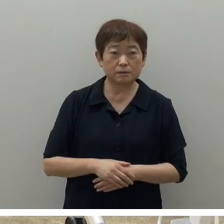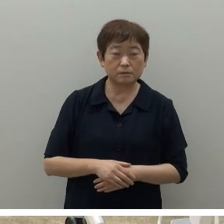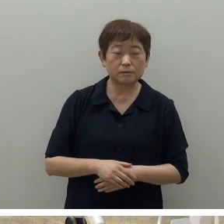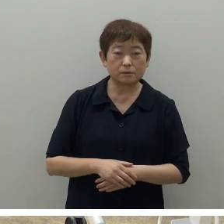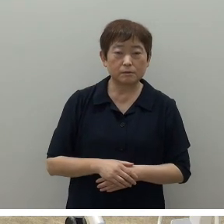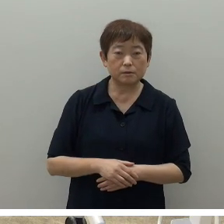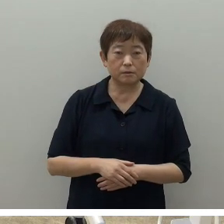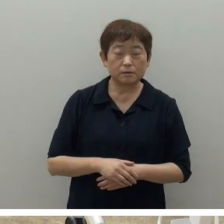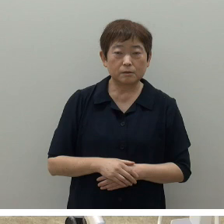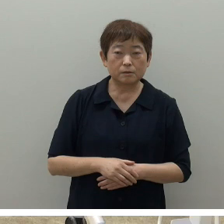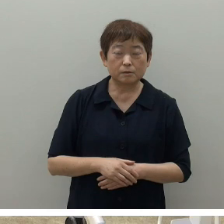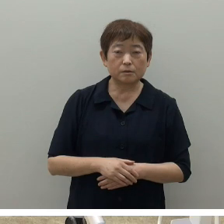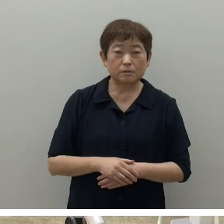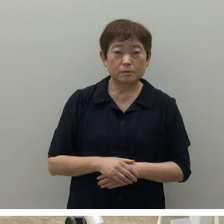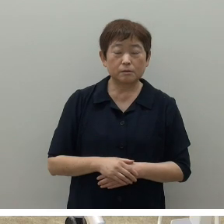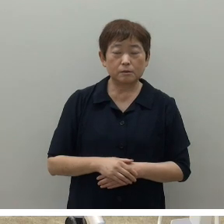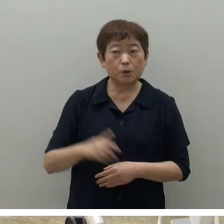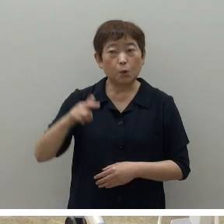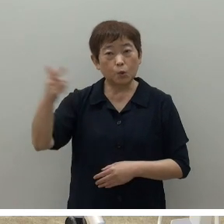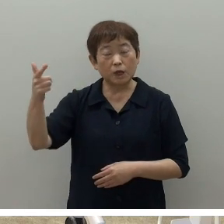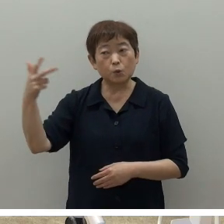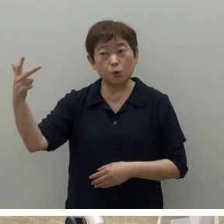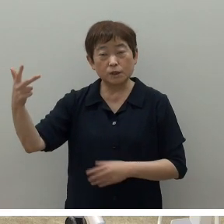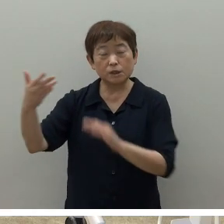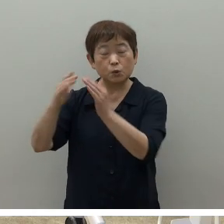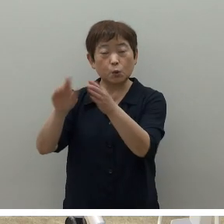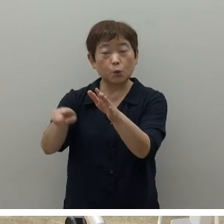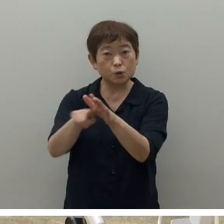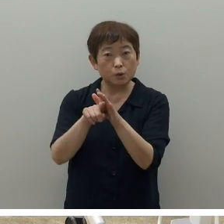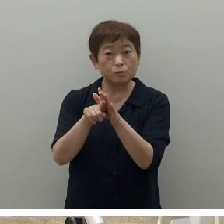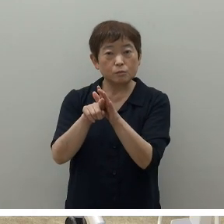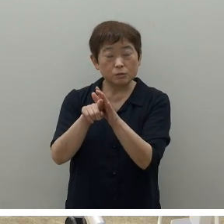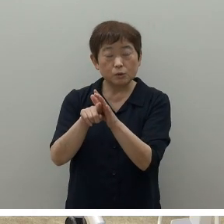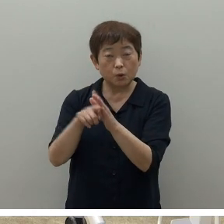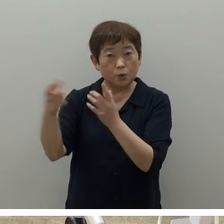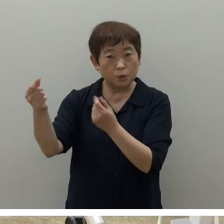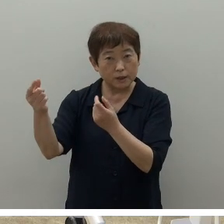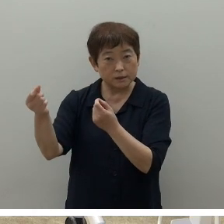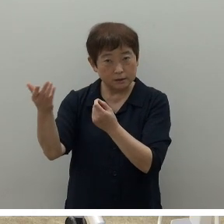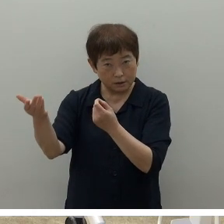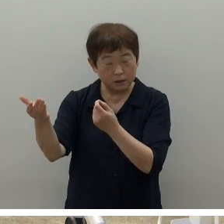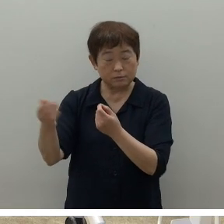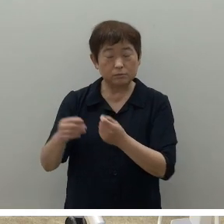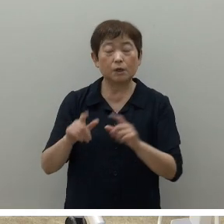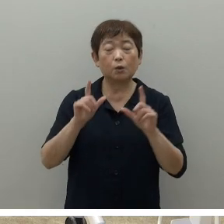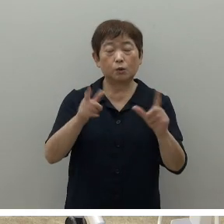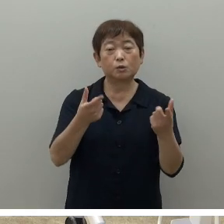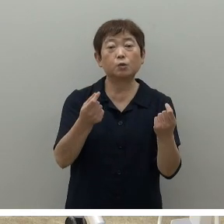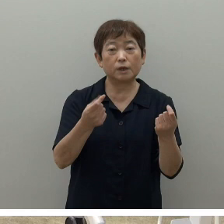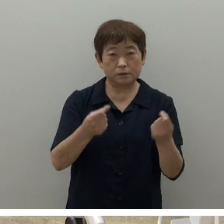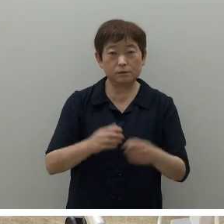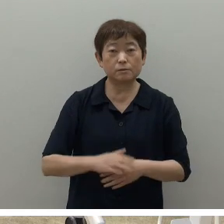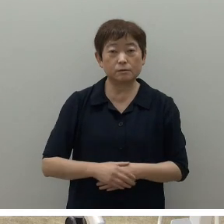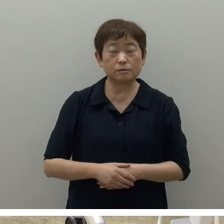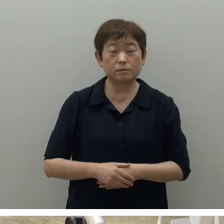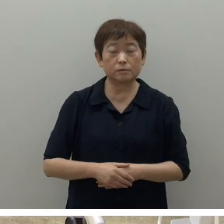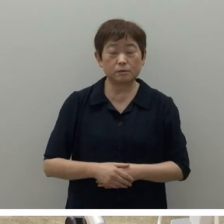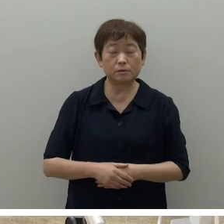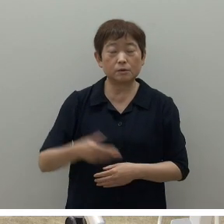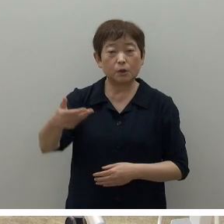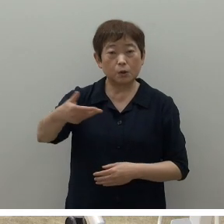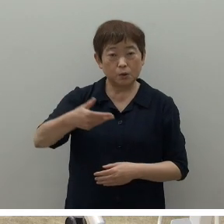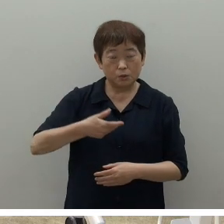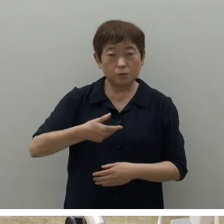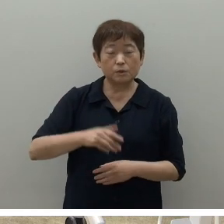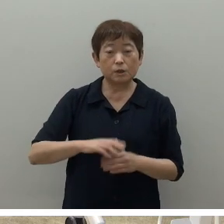かったんですけど、まあ、他の市町村で8割だったかな。 そうですね。 わかりました。であとその、資料3の4